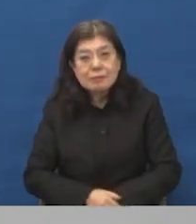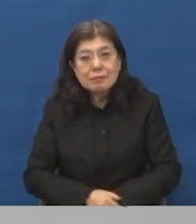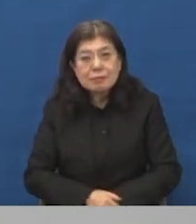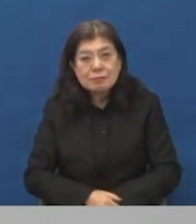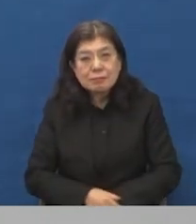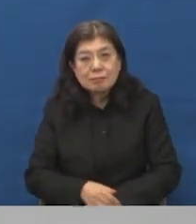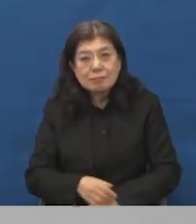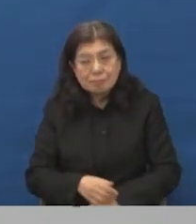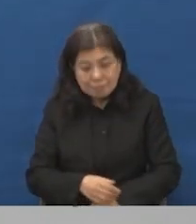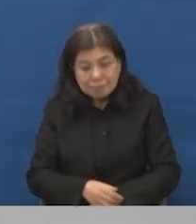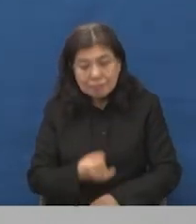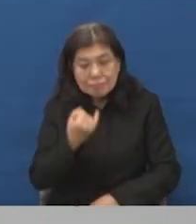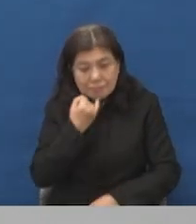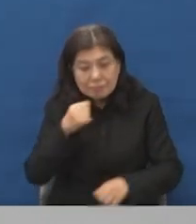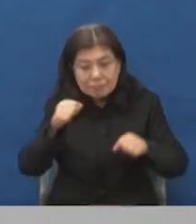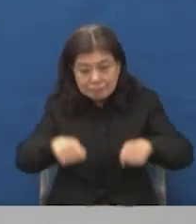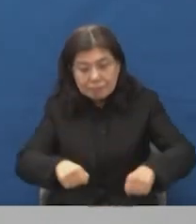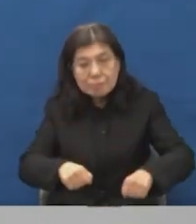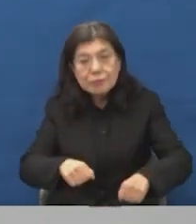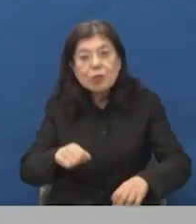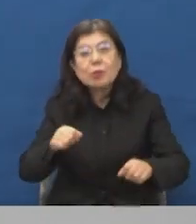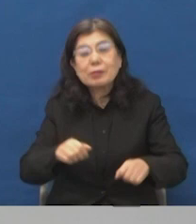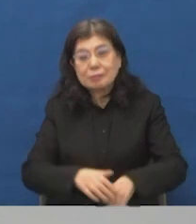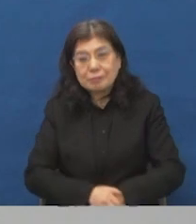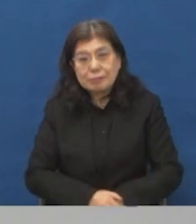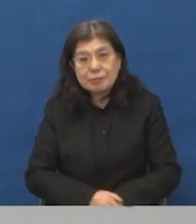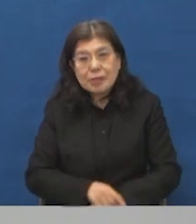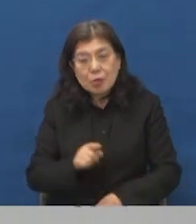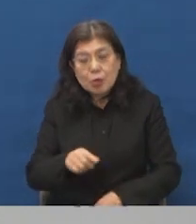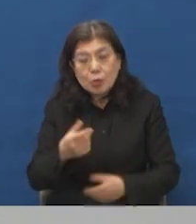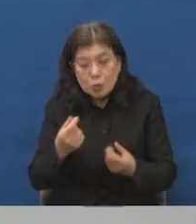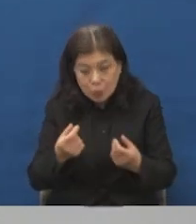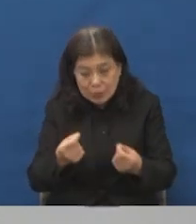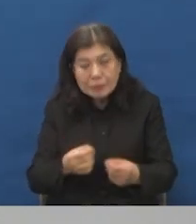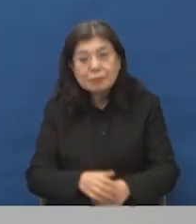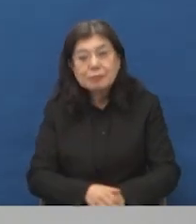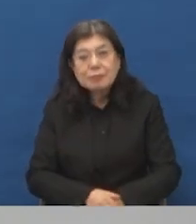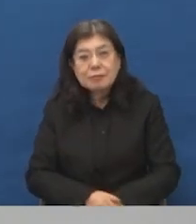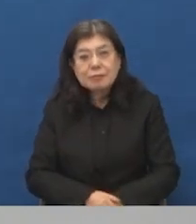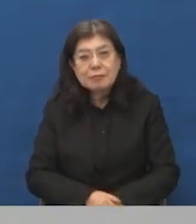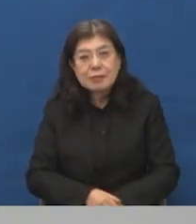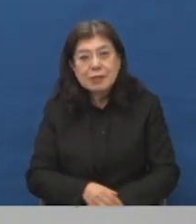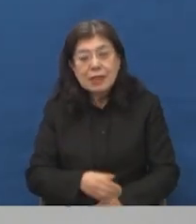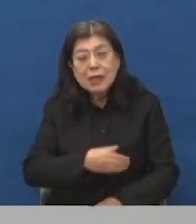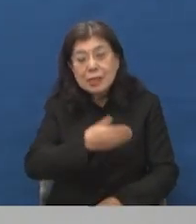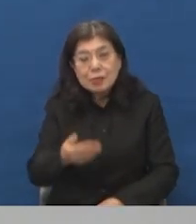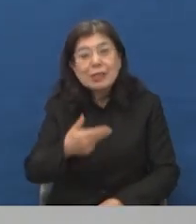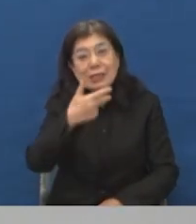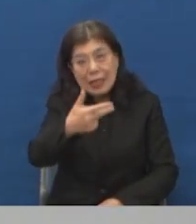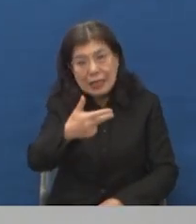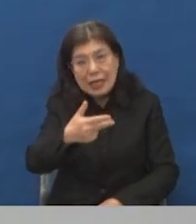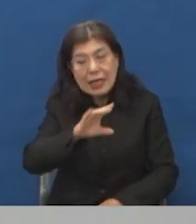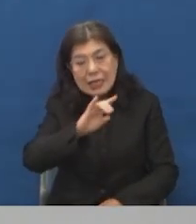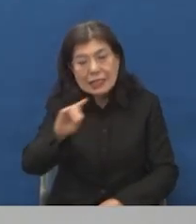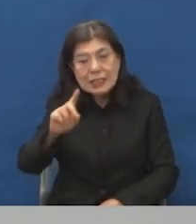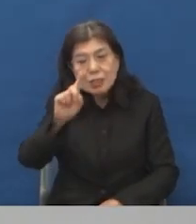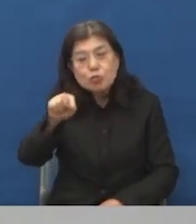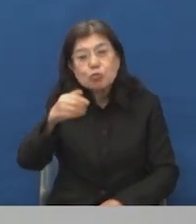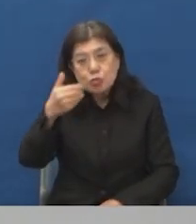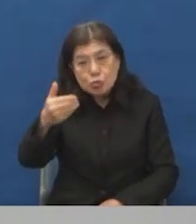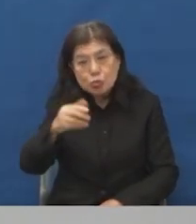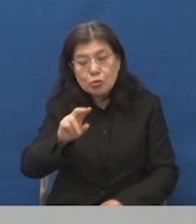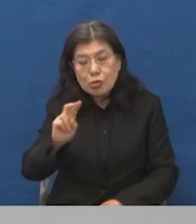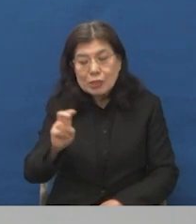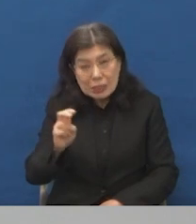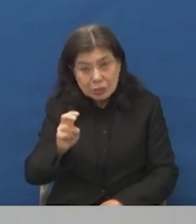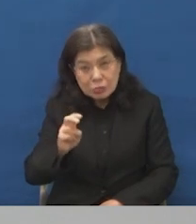なしと認めます。よって本案は原案のとおり可決されました。日程第7、議第19号、議第20